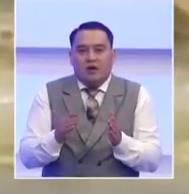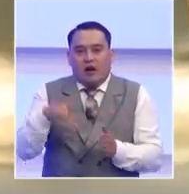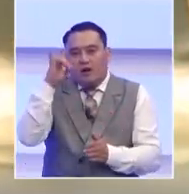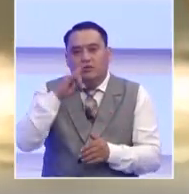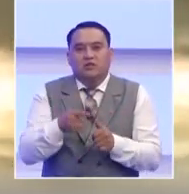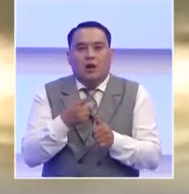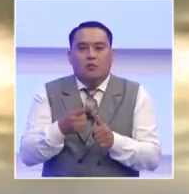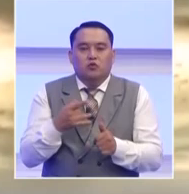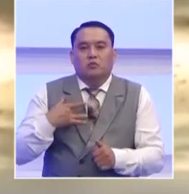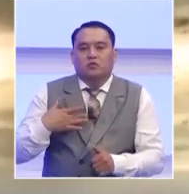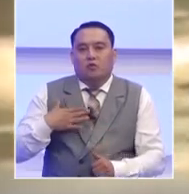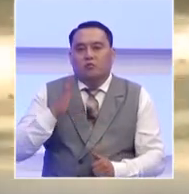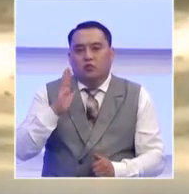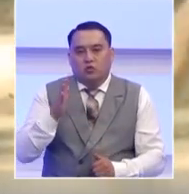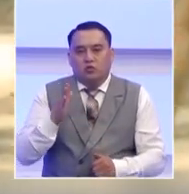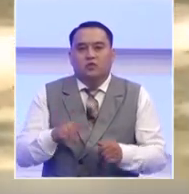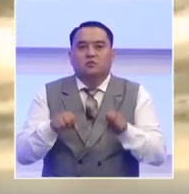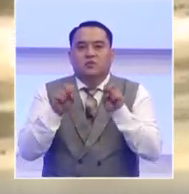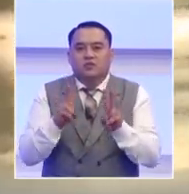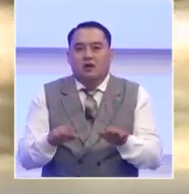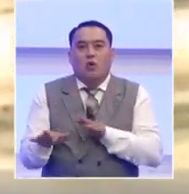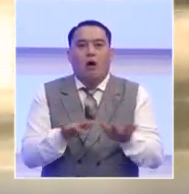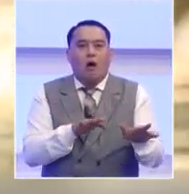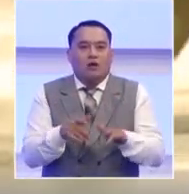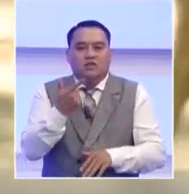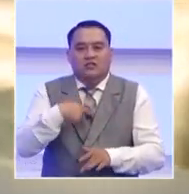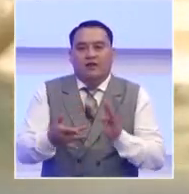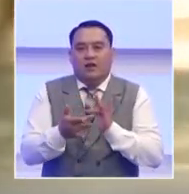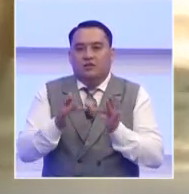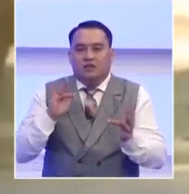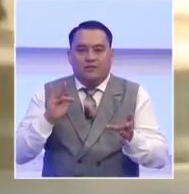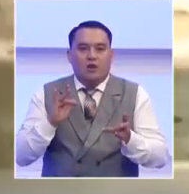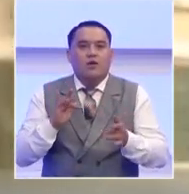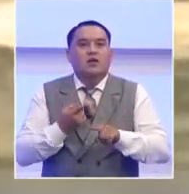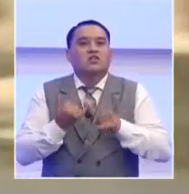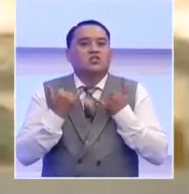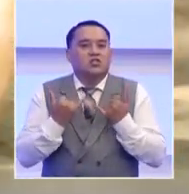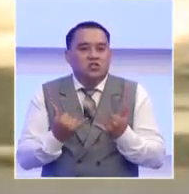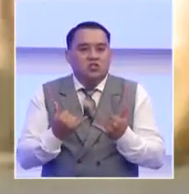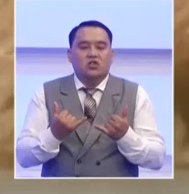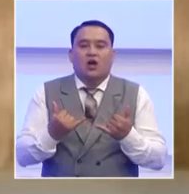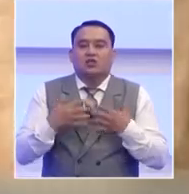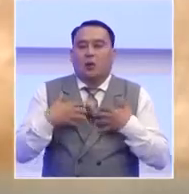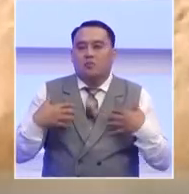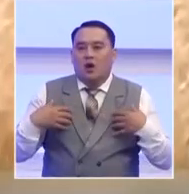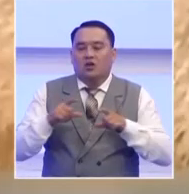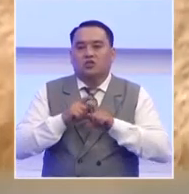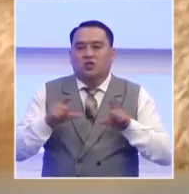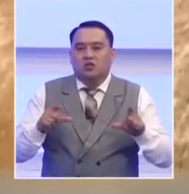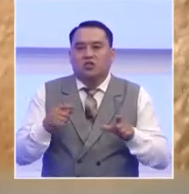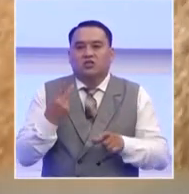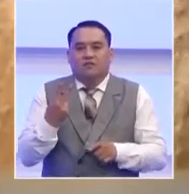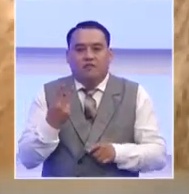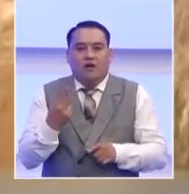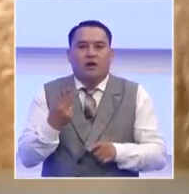казахстанцы. Зоопарк даже запустил специальную акцию на своей странице в соцсетях. Сейчас в вольере обитают 4 самки, 2 самца